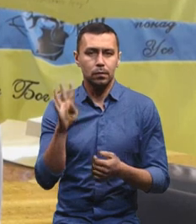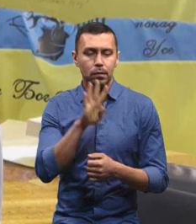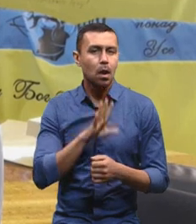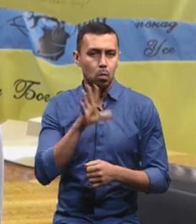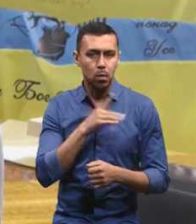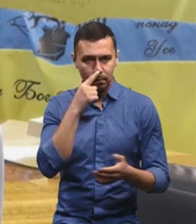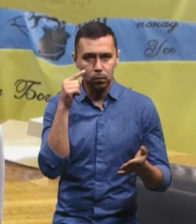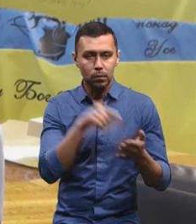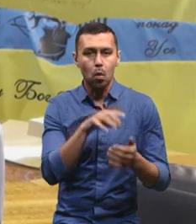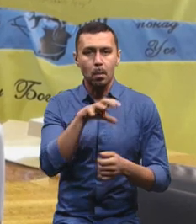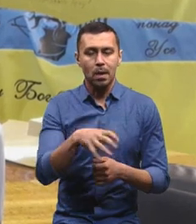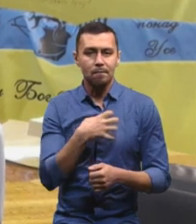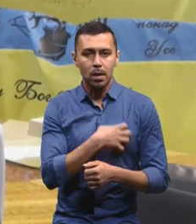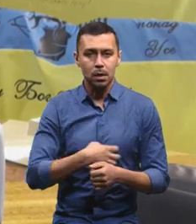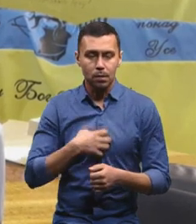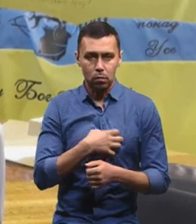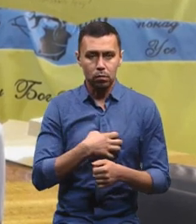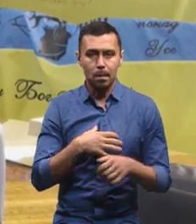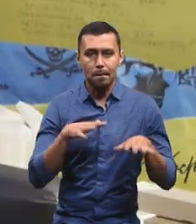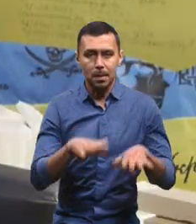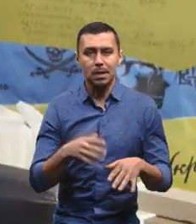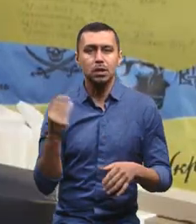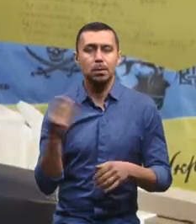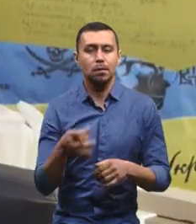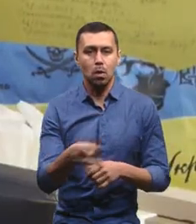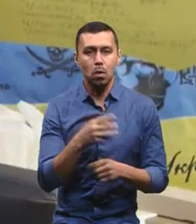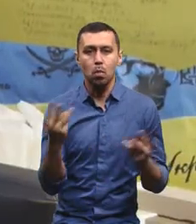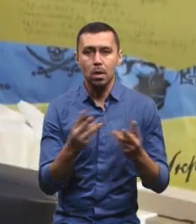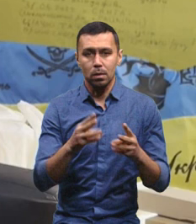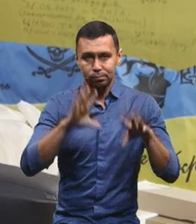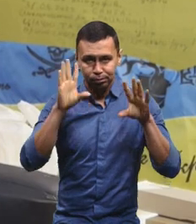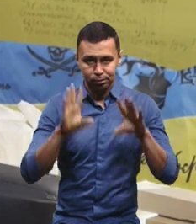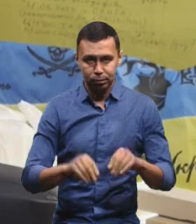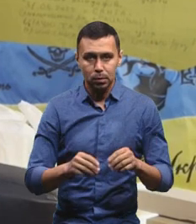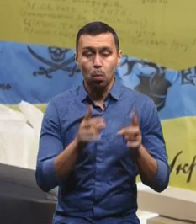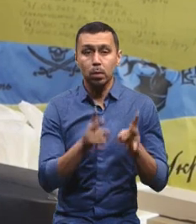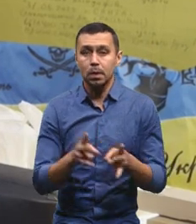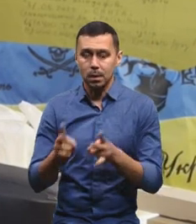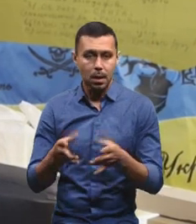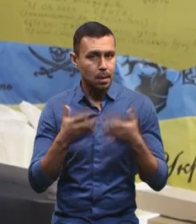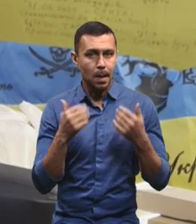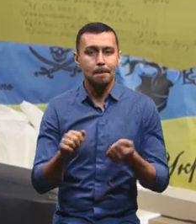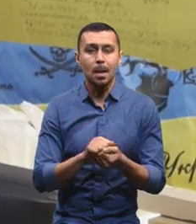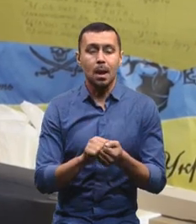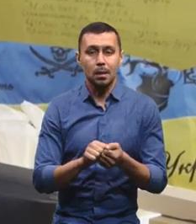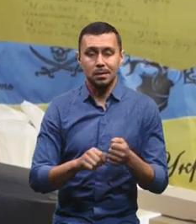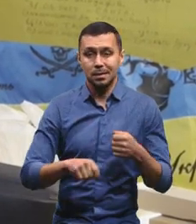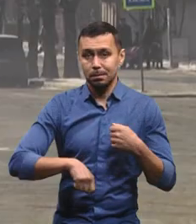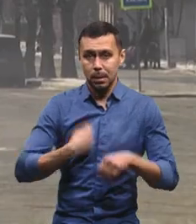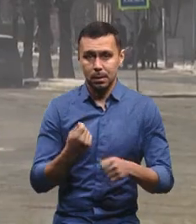влучання в об'єкт критичної інфраструктури Шепетівського району пожежі ліквідовані постраждалих нема матеріальні збитки